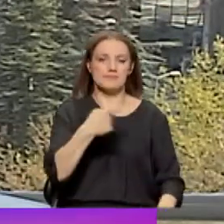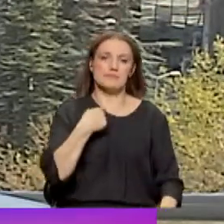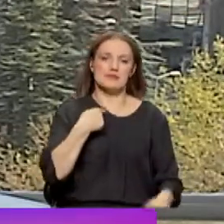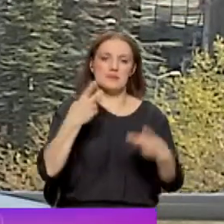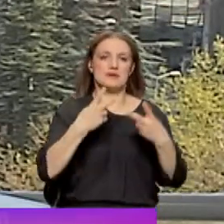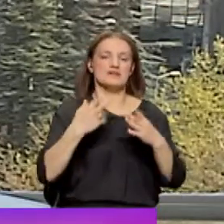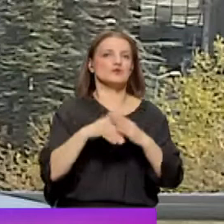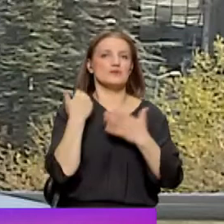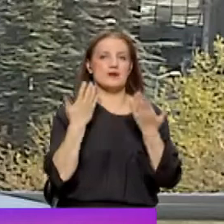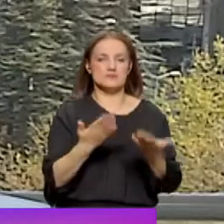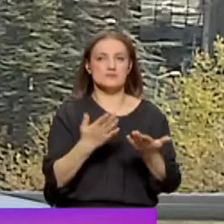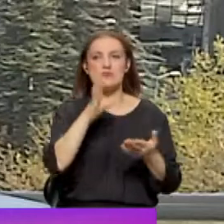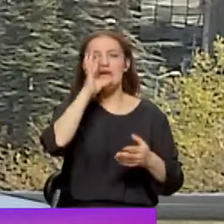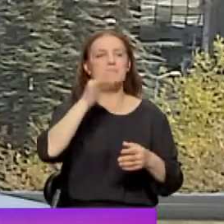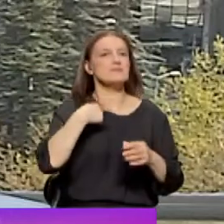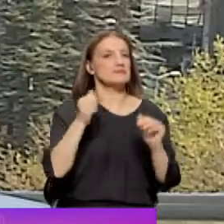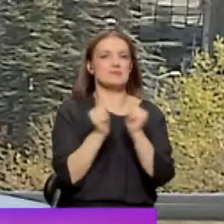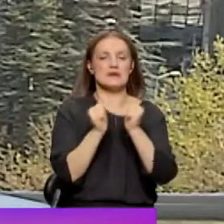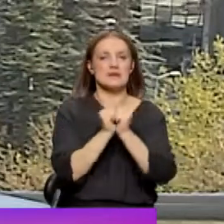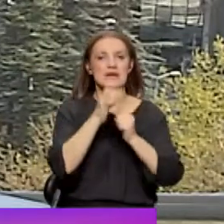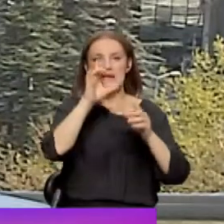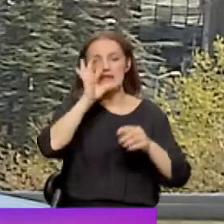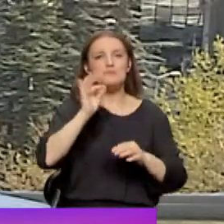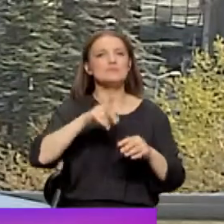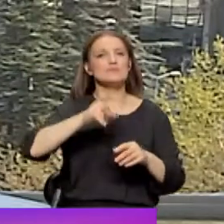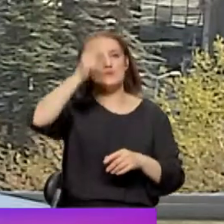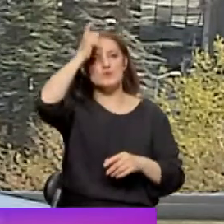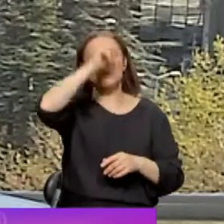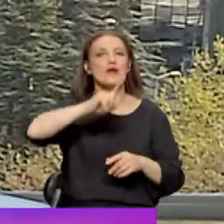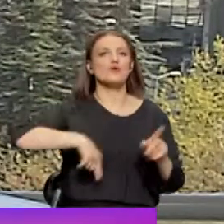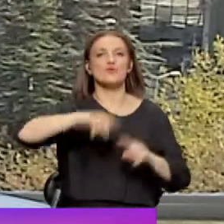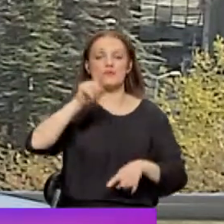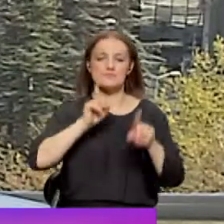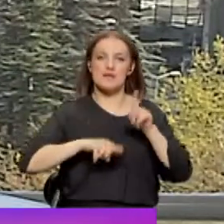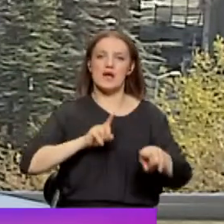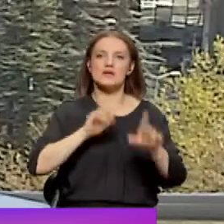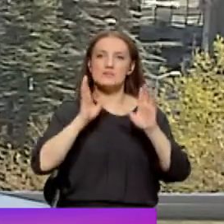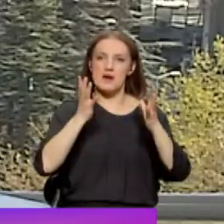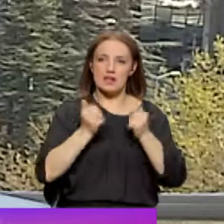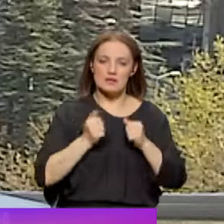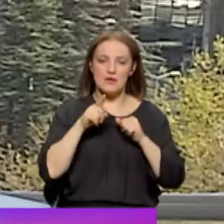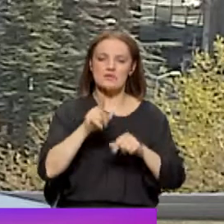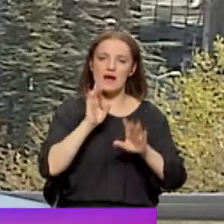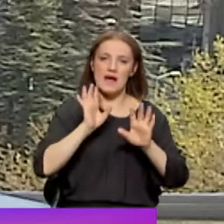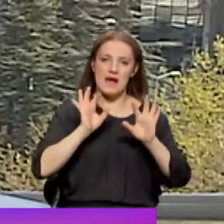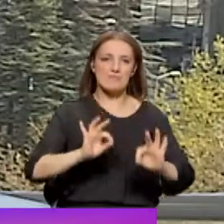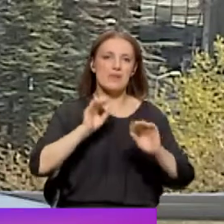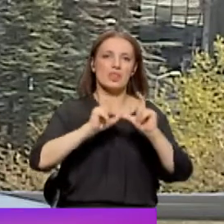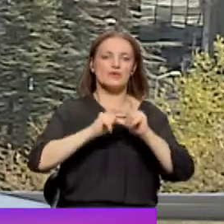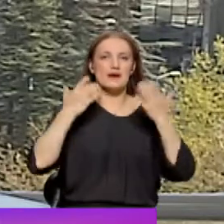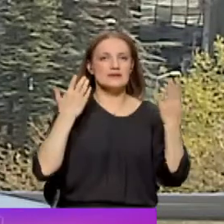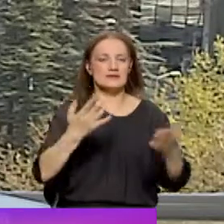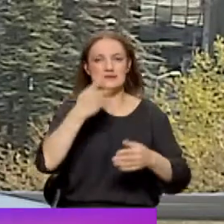bir mesaj göndermiş. Kimler bizimle birlikte, kimler Türkiye'nin gündemini takip aldı, bir hemen onlara günaydın